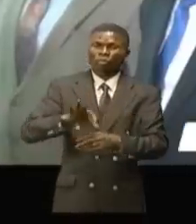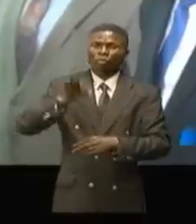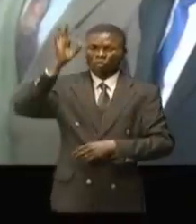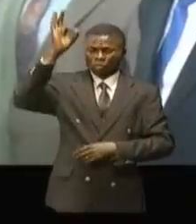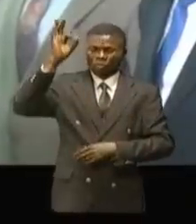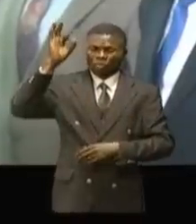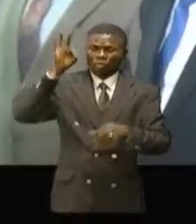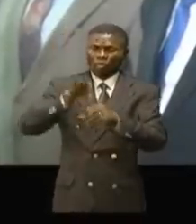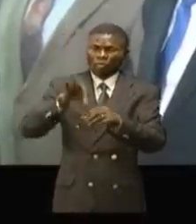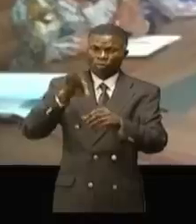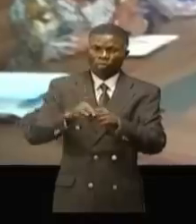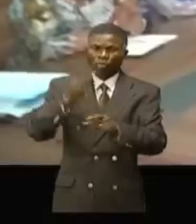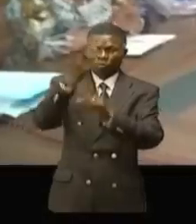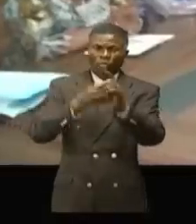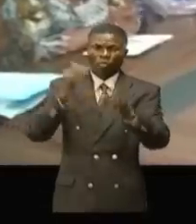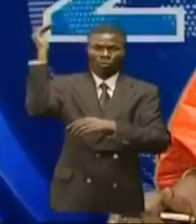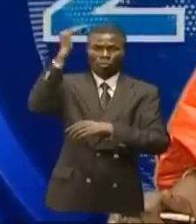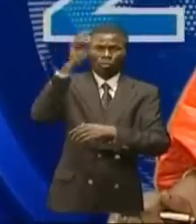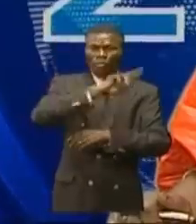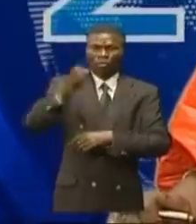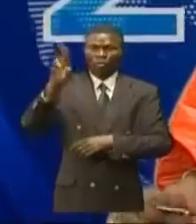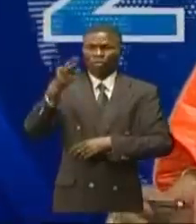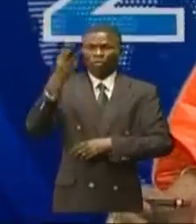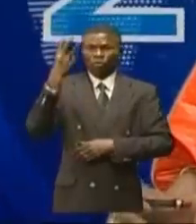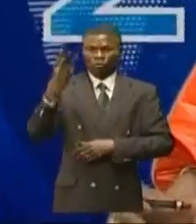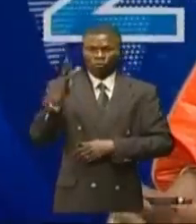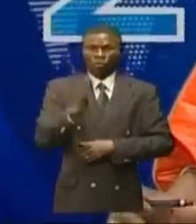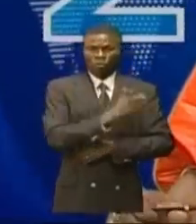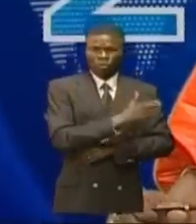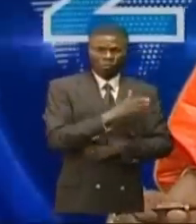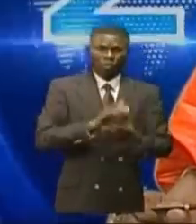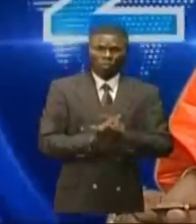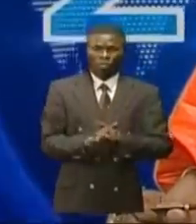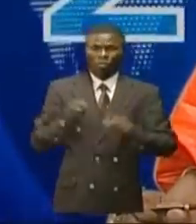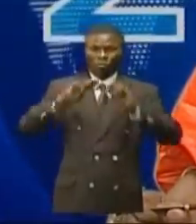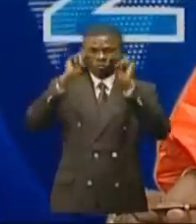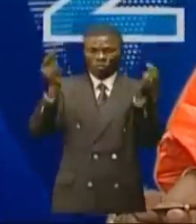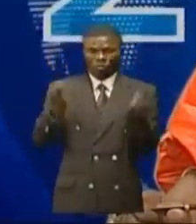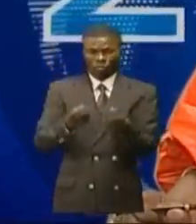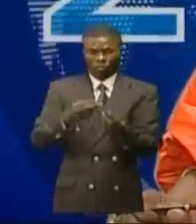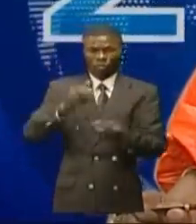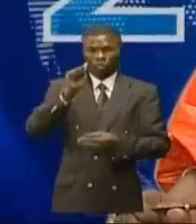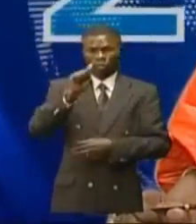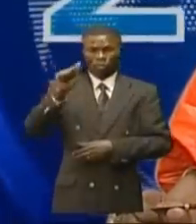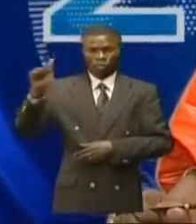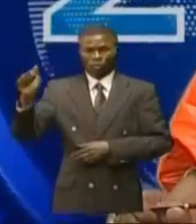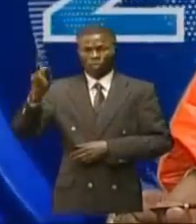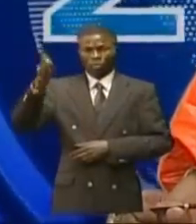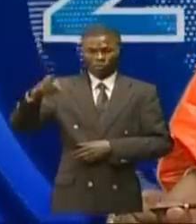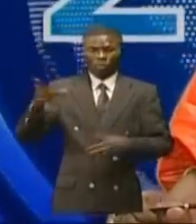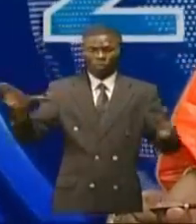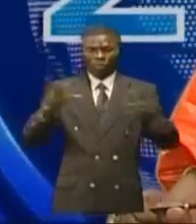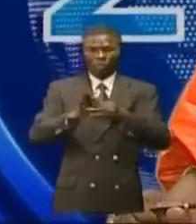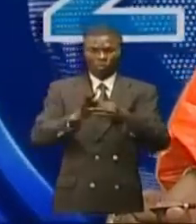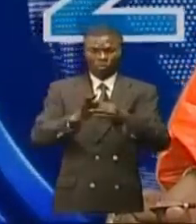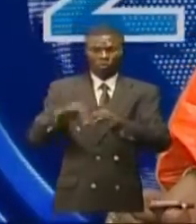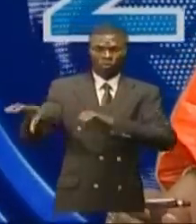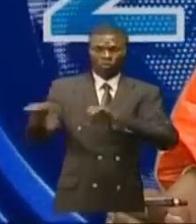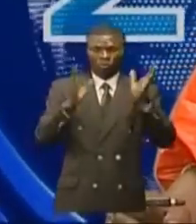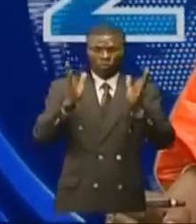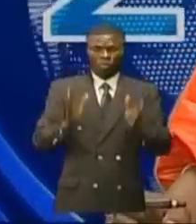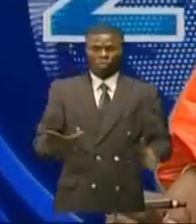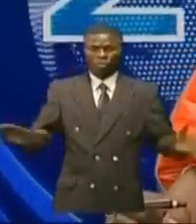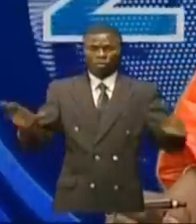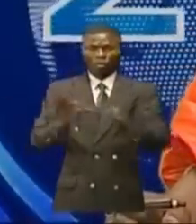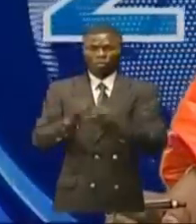aux élections de décembre 2023. Et au sein du regroupement AAAP, Alliance des acteurs attachés